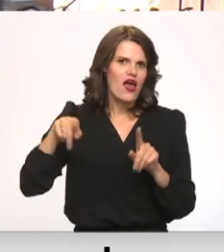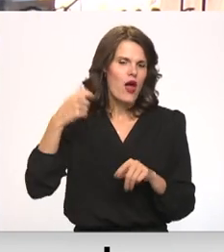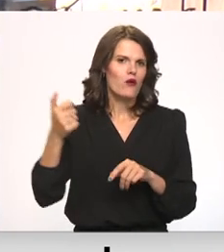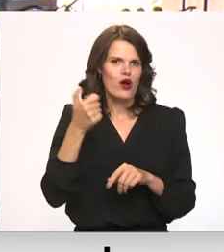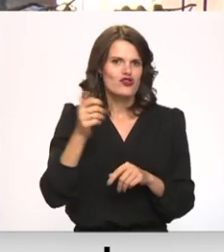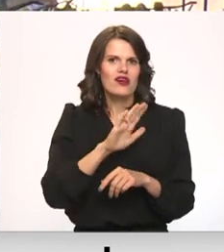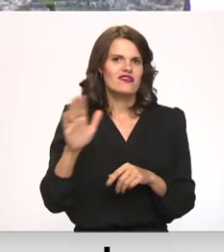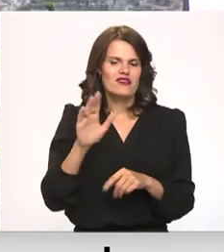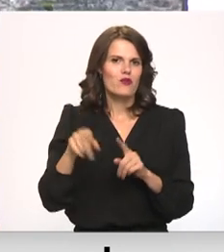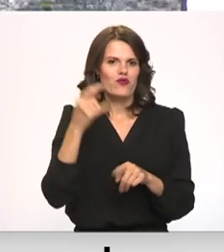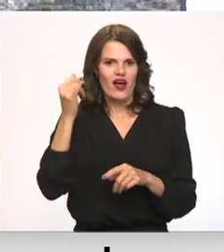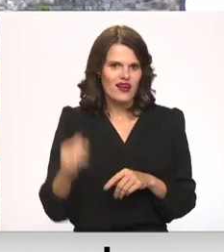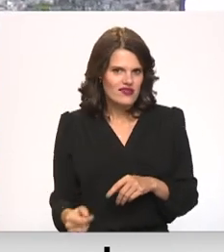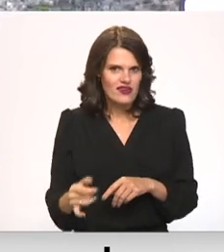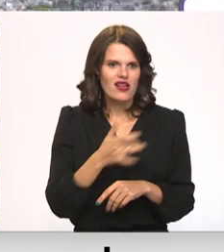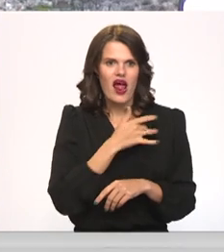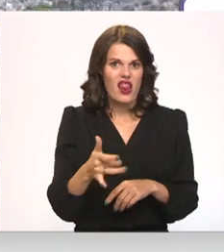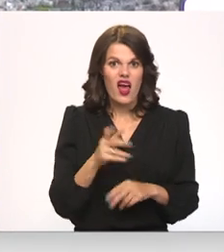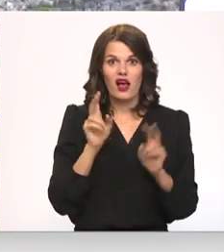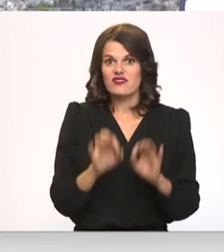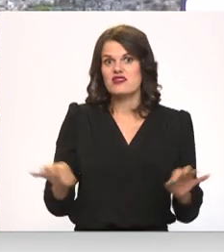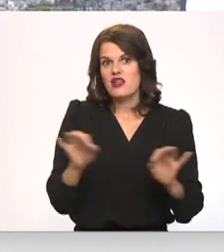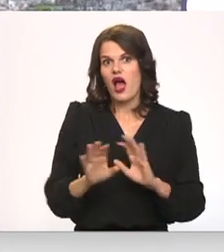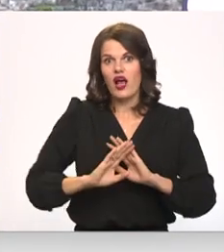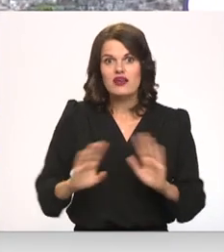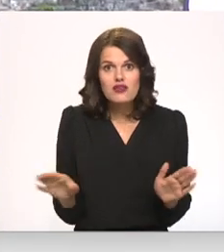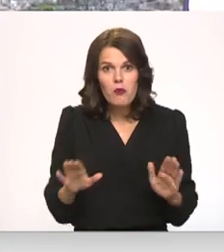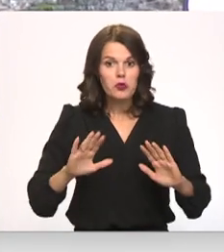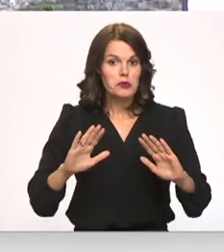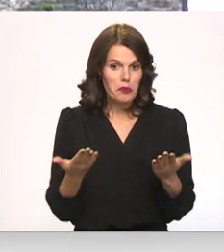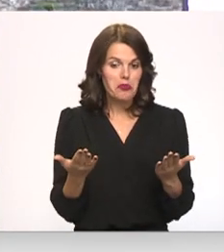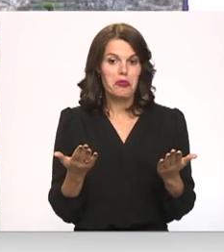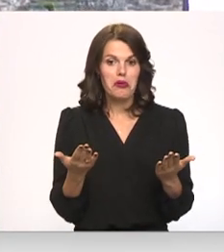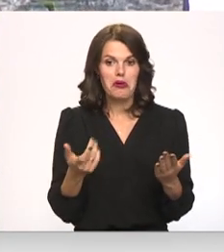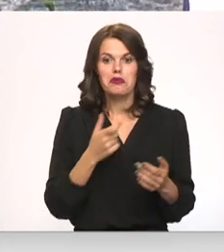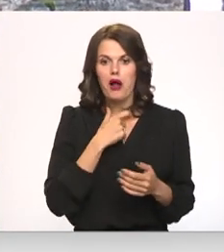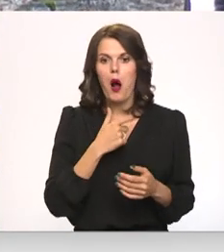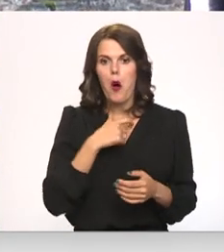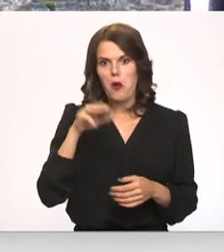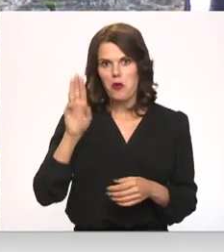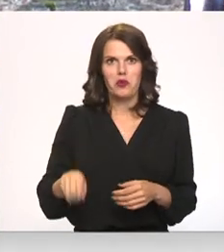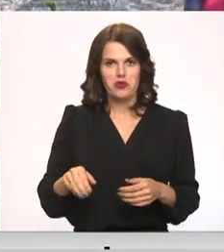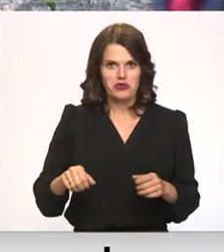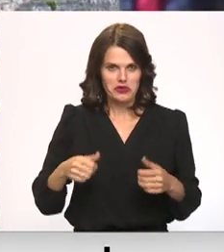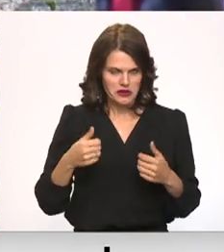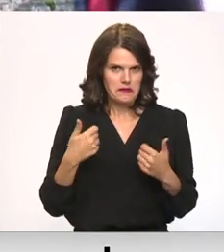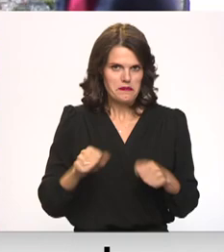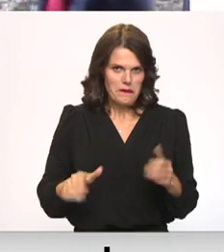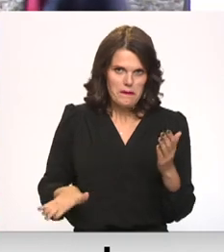vēl sliktāks. Likās jau, ka nebūs nekas, bet augusts izvilka.